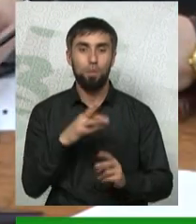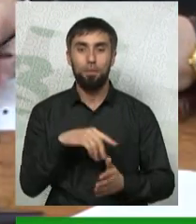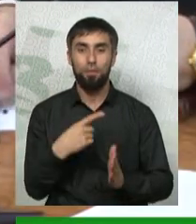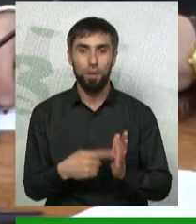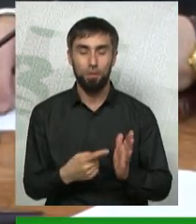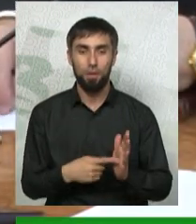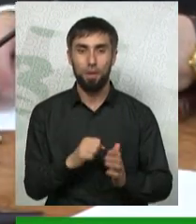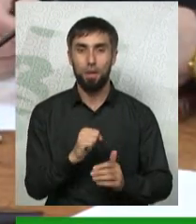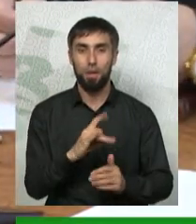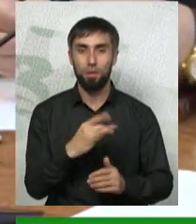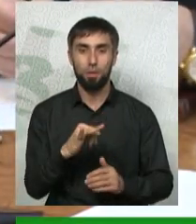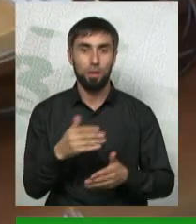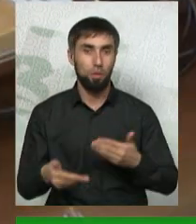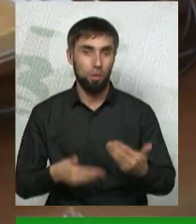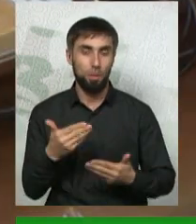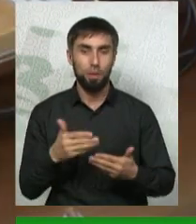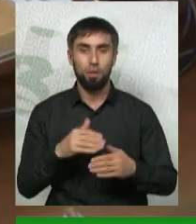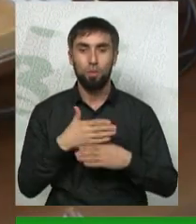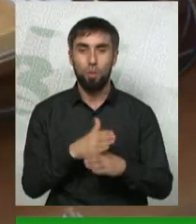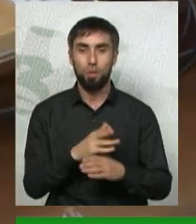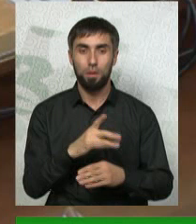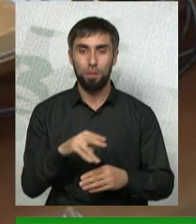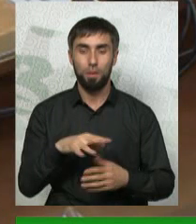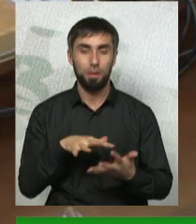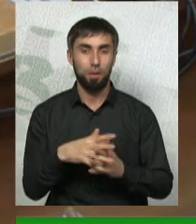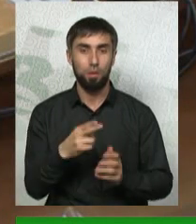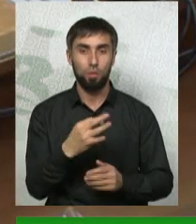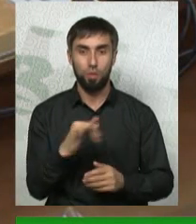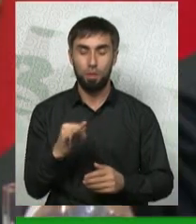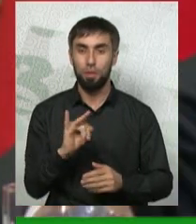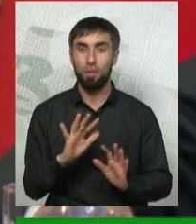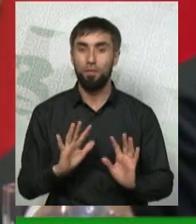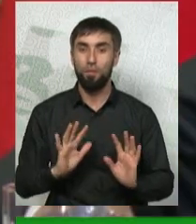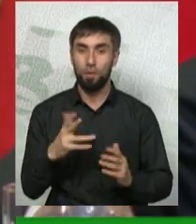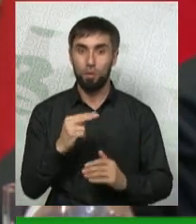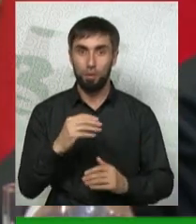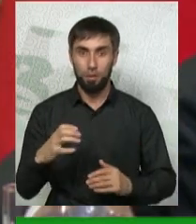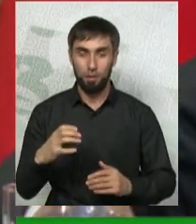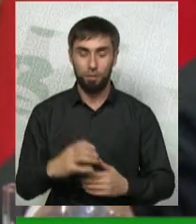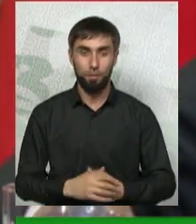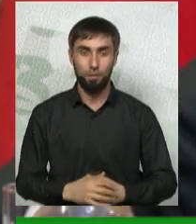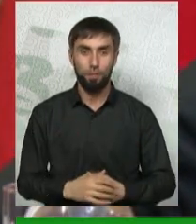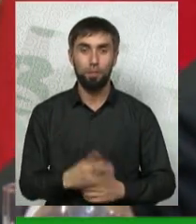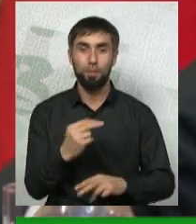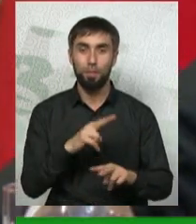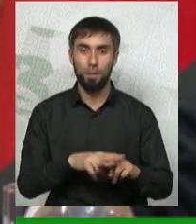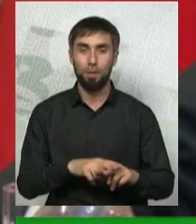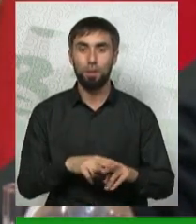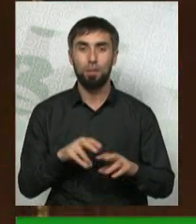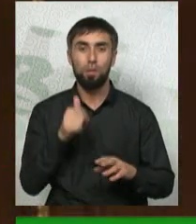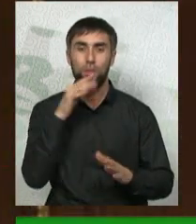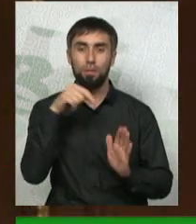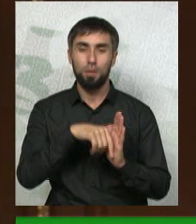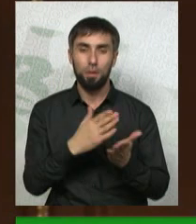вопросу археологических раскопок в разрушенном склепе в селе Цори. При возникновении чрезвычайных происшествий на местах, представляющих